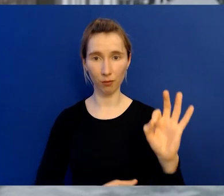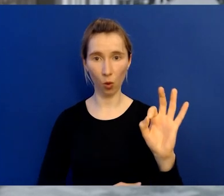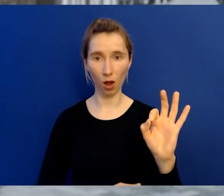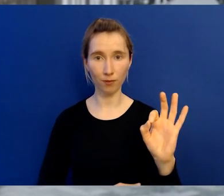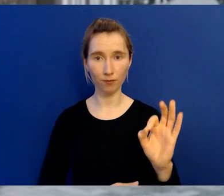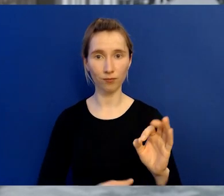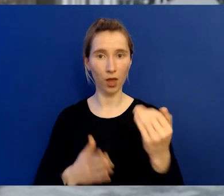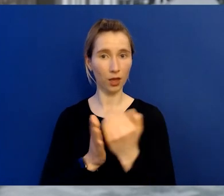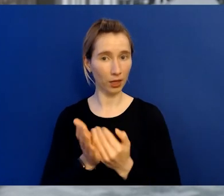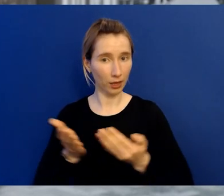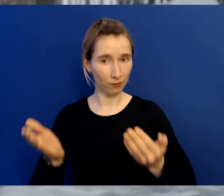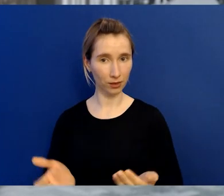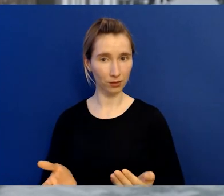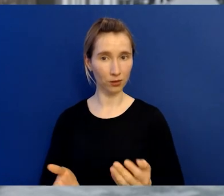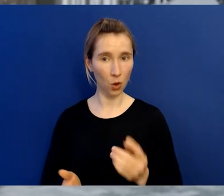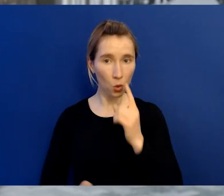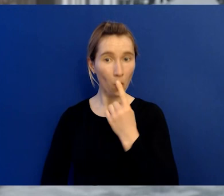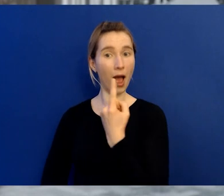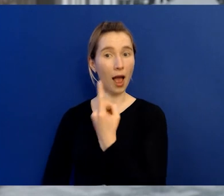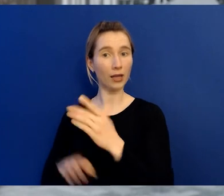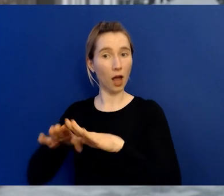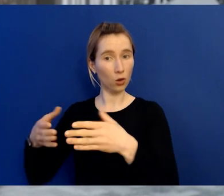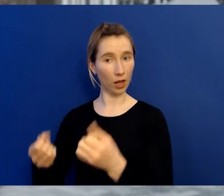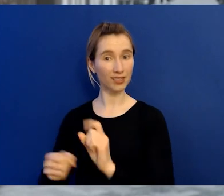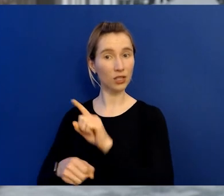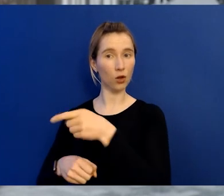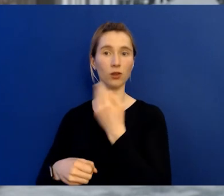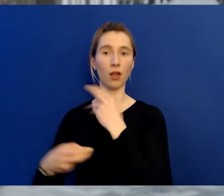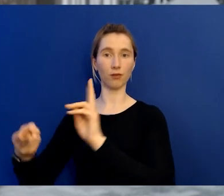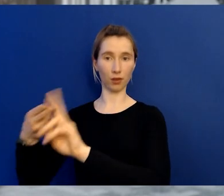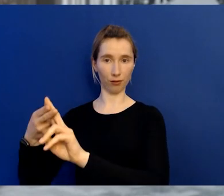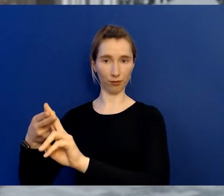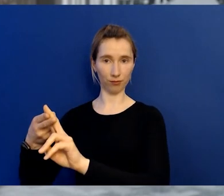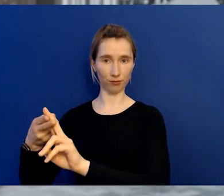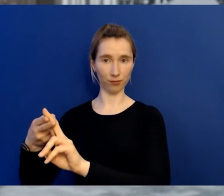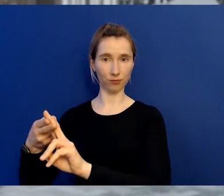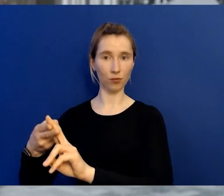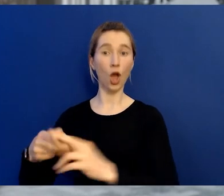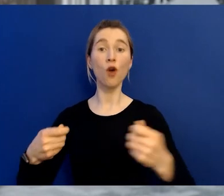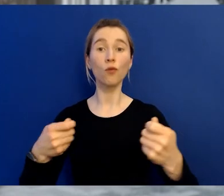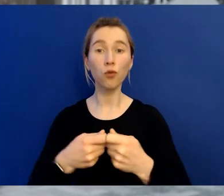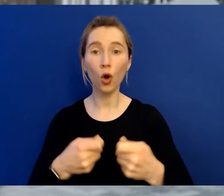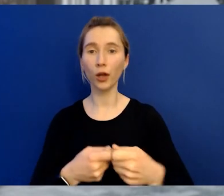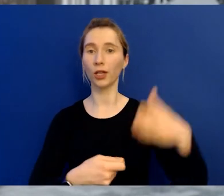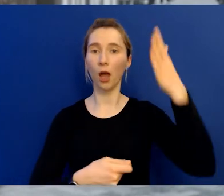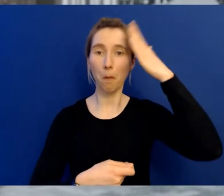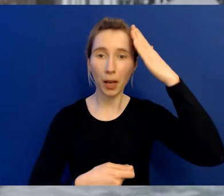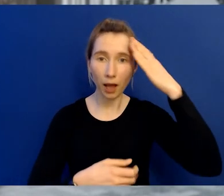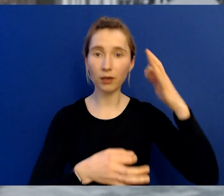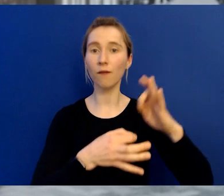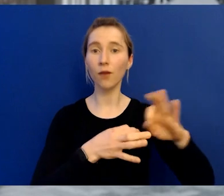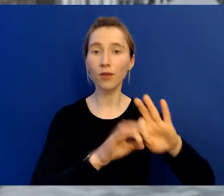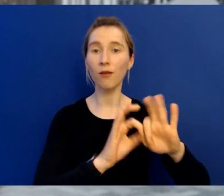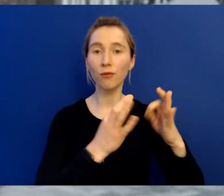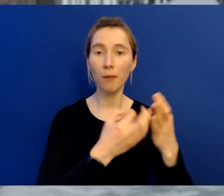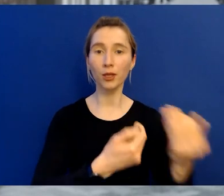mit Personen aus dem eigenen Haushalt treffen darf. Besuche von Freunden, Bekannten, Verwandten